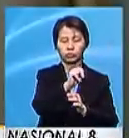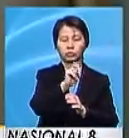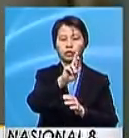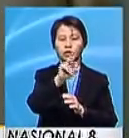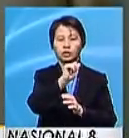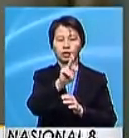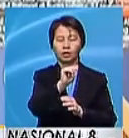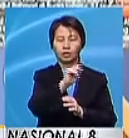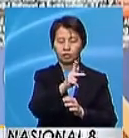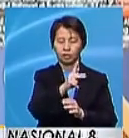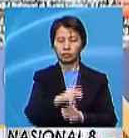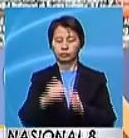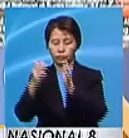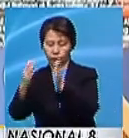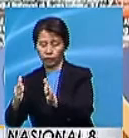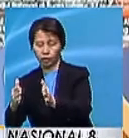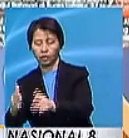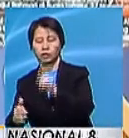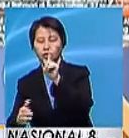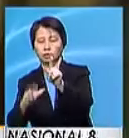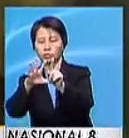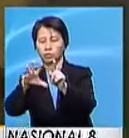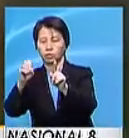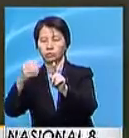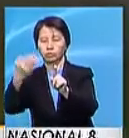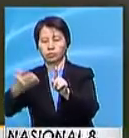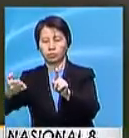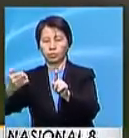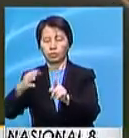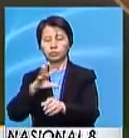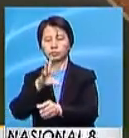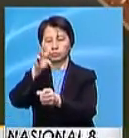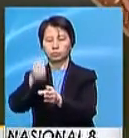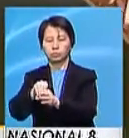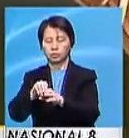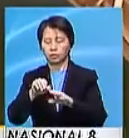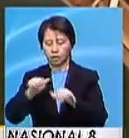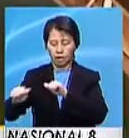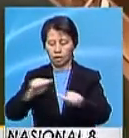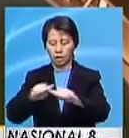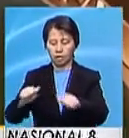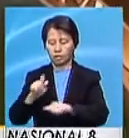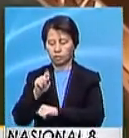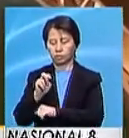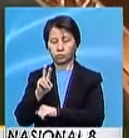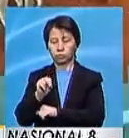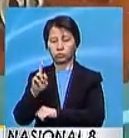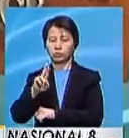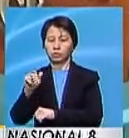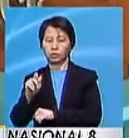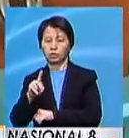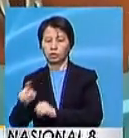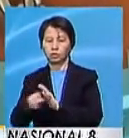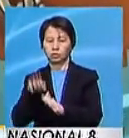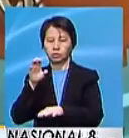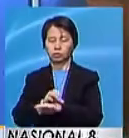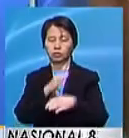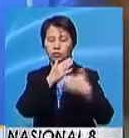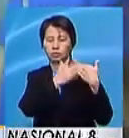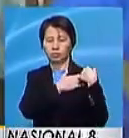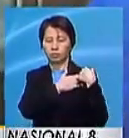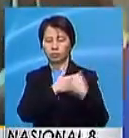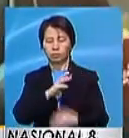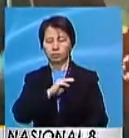kedua mempamerkan kira-kira 1,580 bahan mengenai penglibatan dan kegiatan Tun Abdul Razak semasa menjawat jawatan